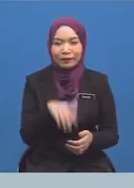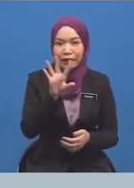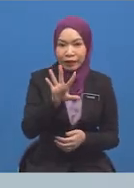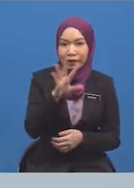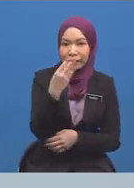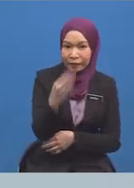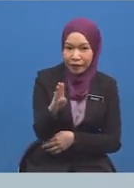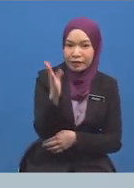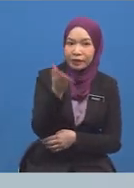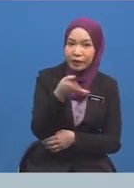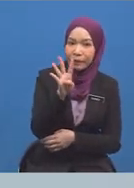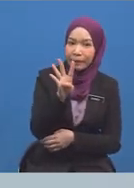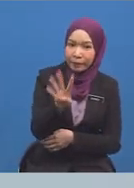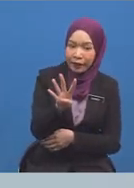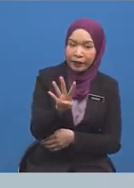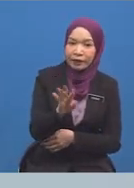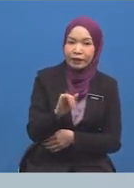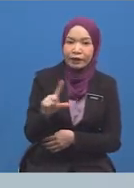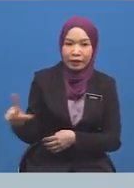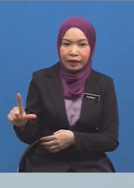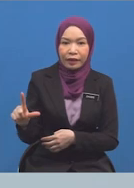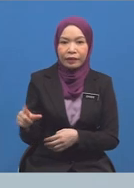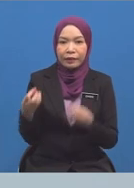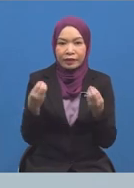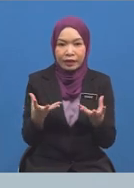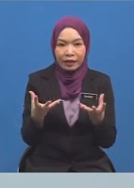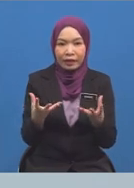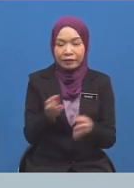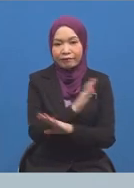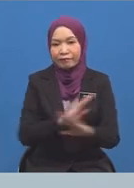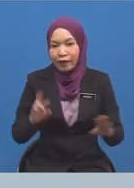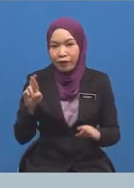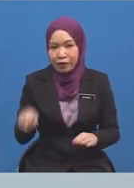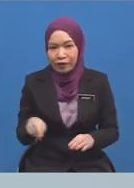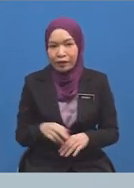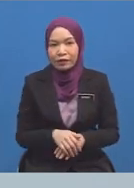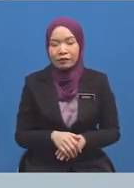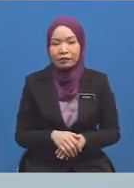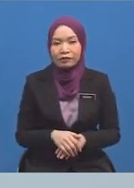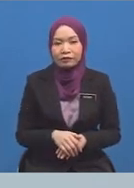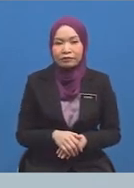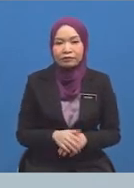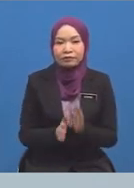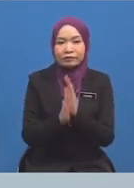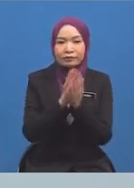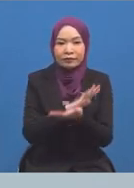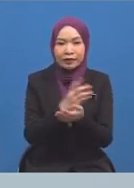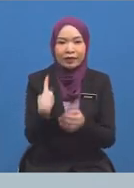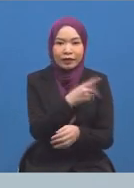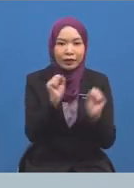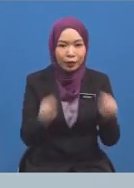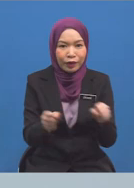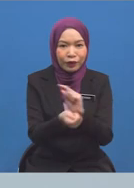15 berempat ini adalah bocah Anta wajah make kita bolehlah